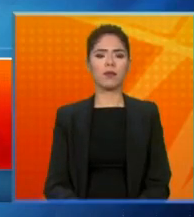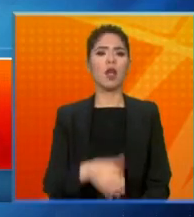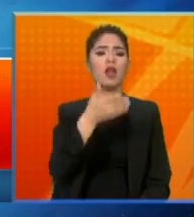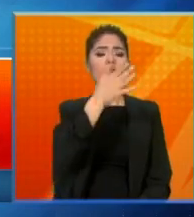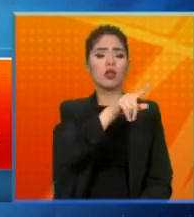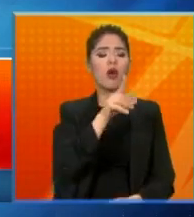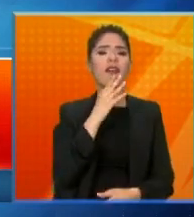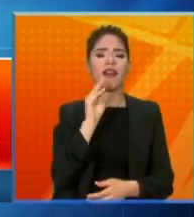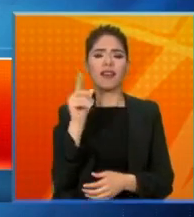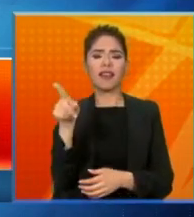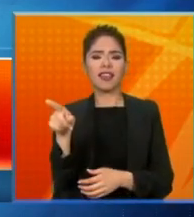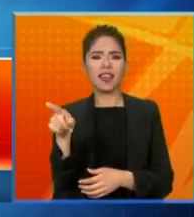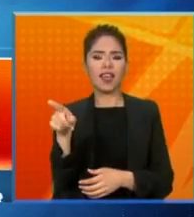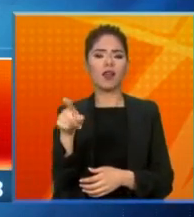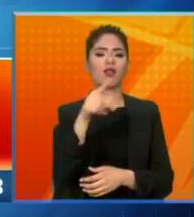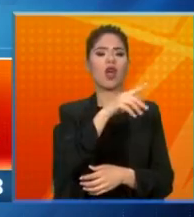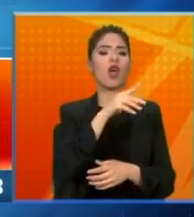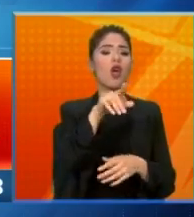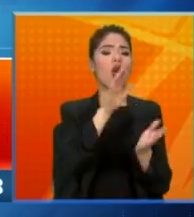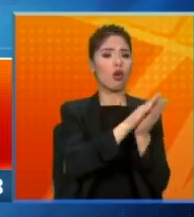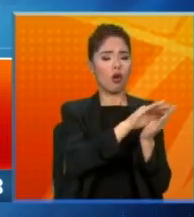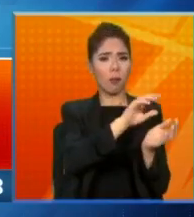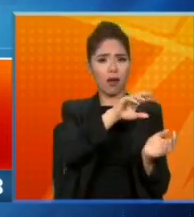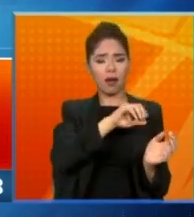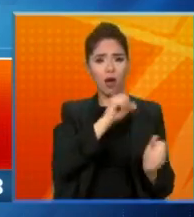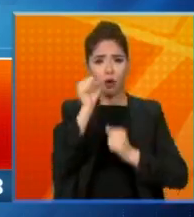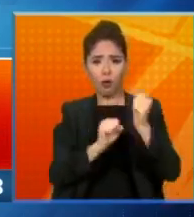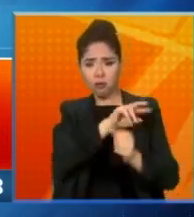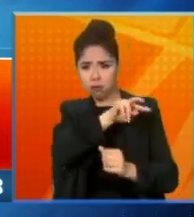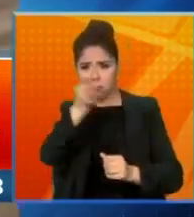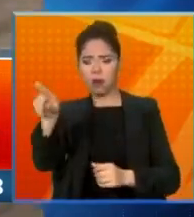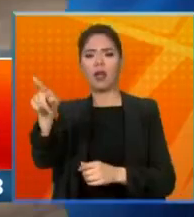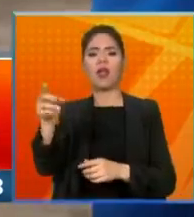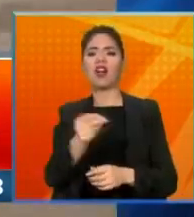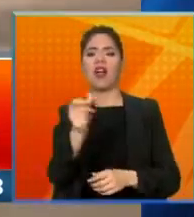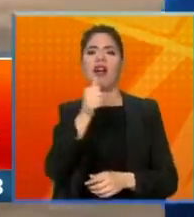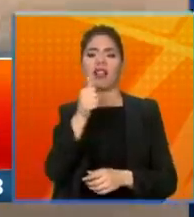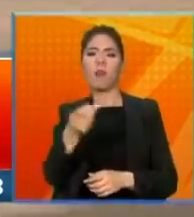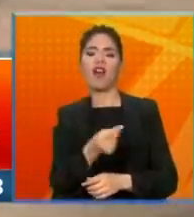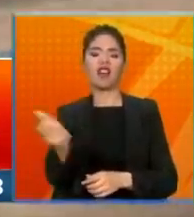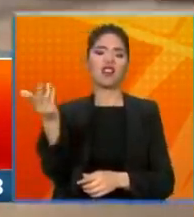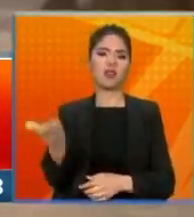Klarnet çalan genç köpeklerin üzerine koşmasıyla kaçmaya başladı.